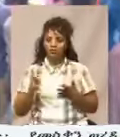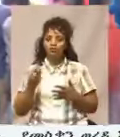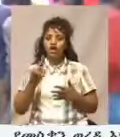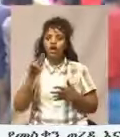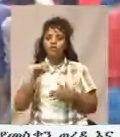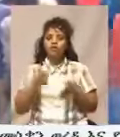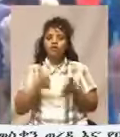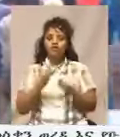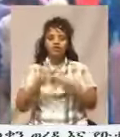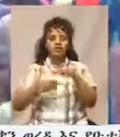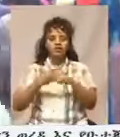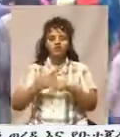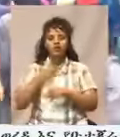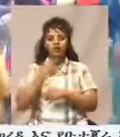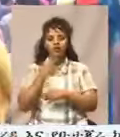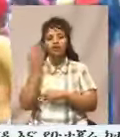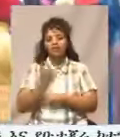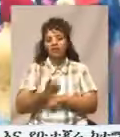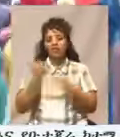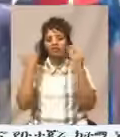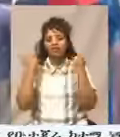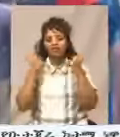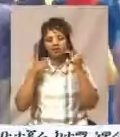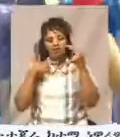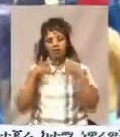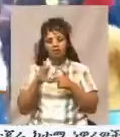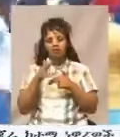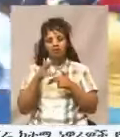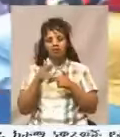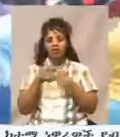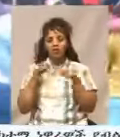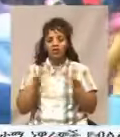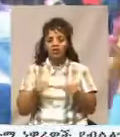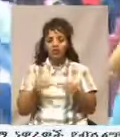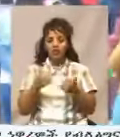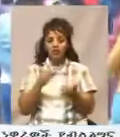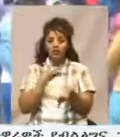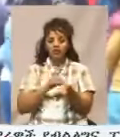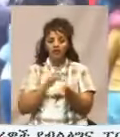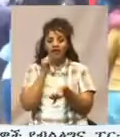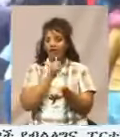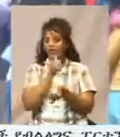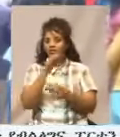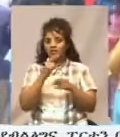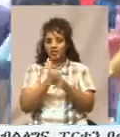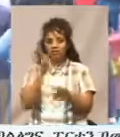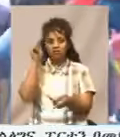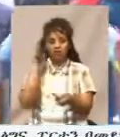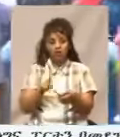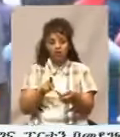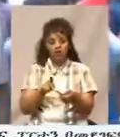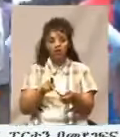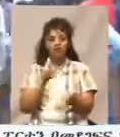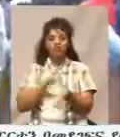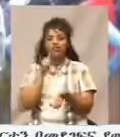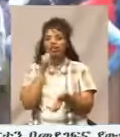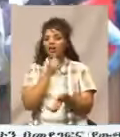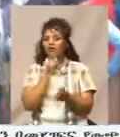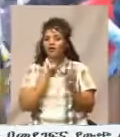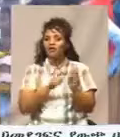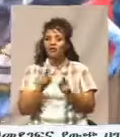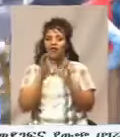ለዘመናት ስንጮህ የነበረው ተስፋ አተን የቆየው ነው። በዶክተር አብይ ዘመን ስለምሳካ ዶክተር አብይ ደግሞ